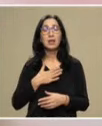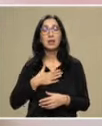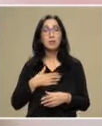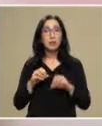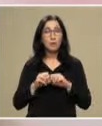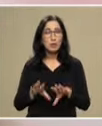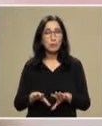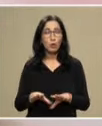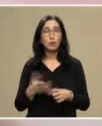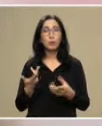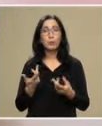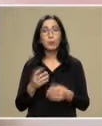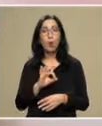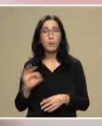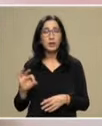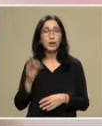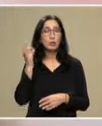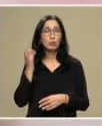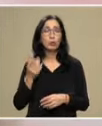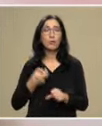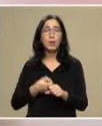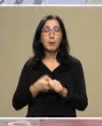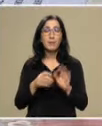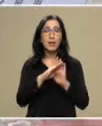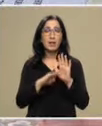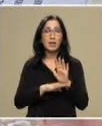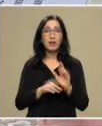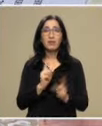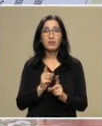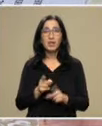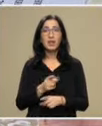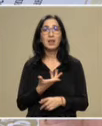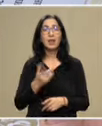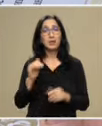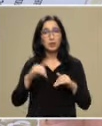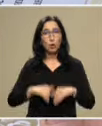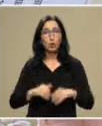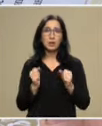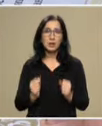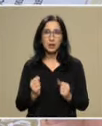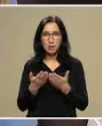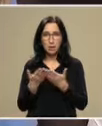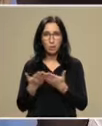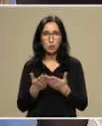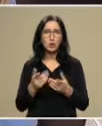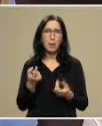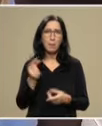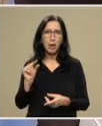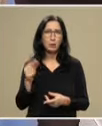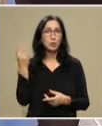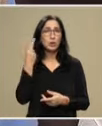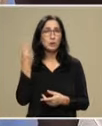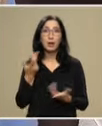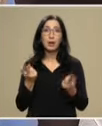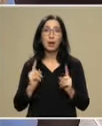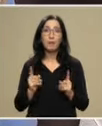имат възможност при определени условия и създаден график, всеки в определен час да дойде да седне, да почете малко, да разбере това,